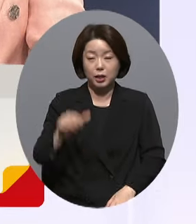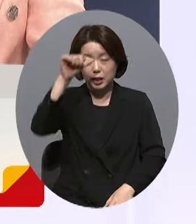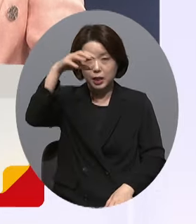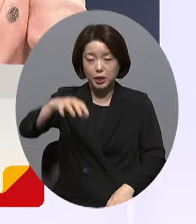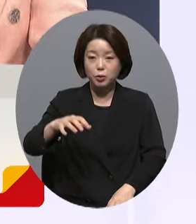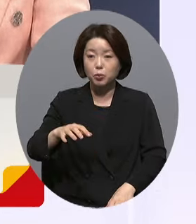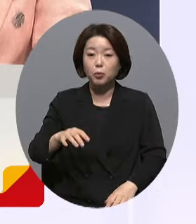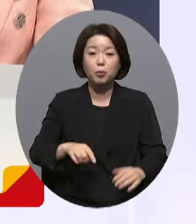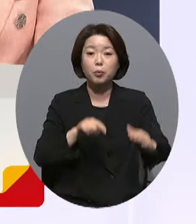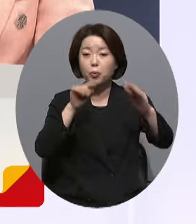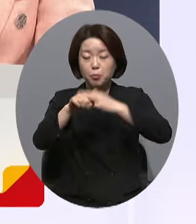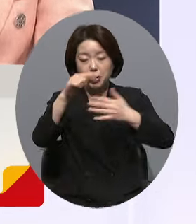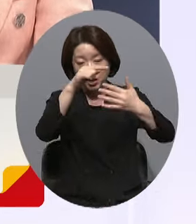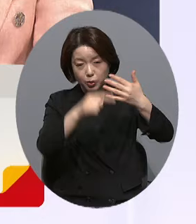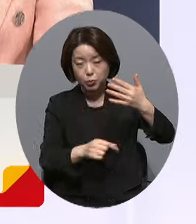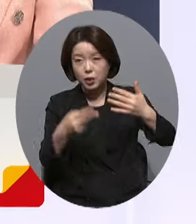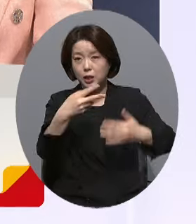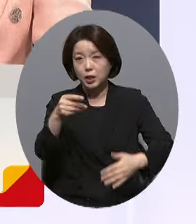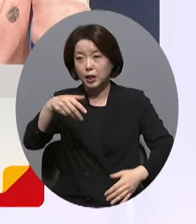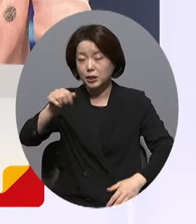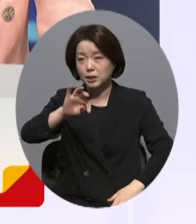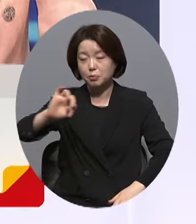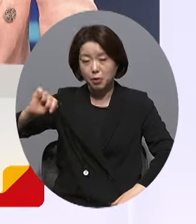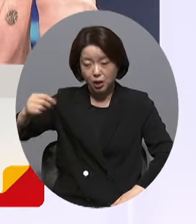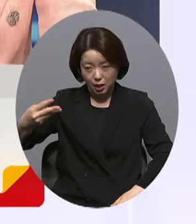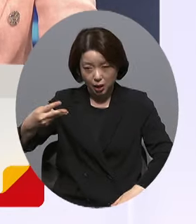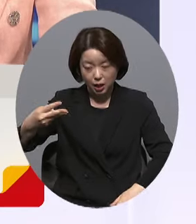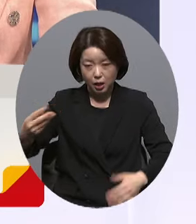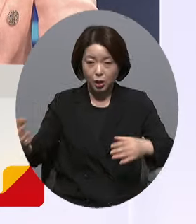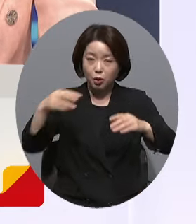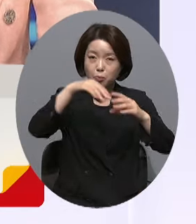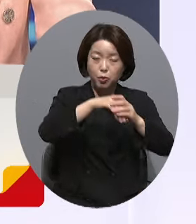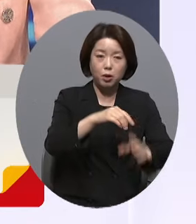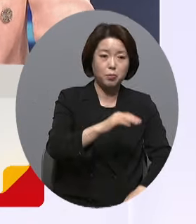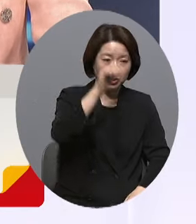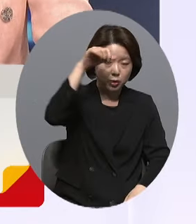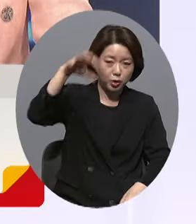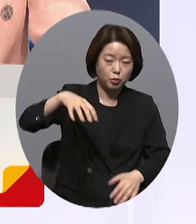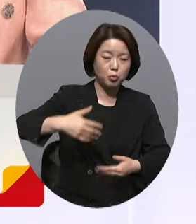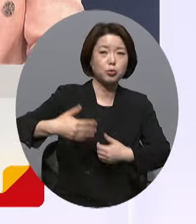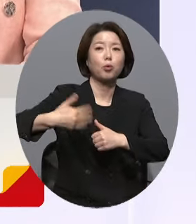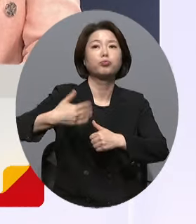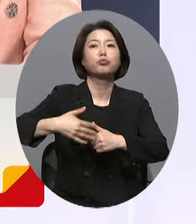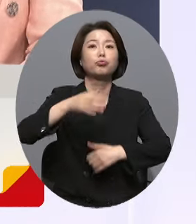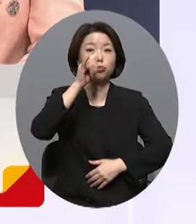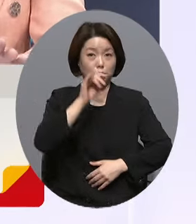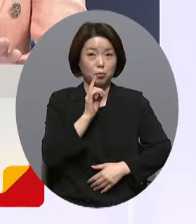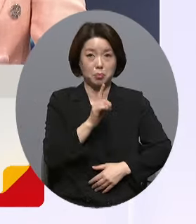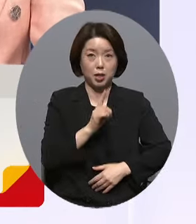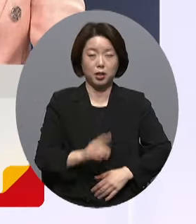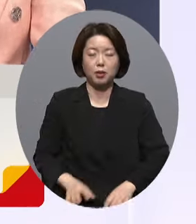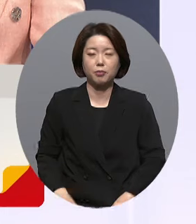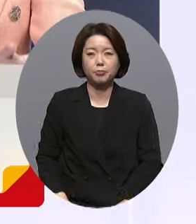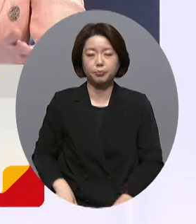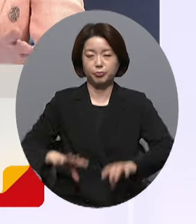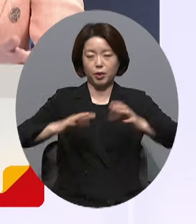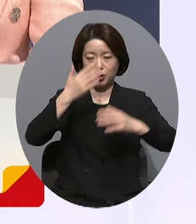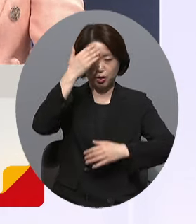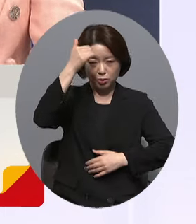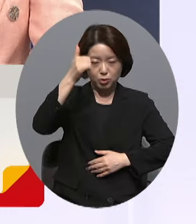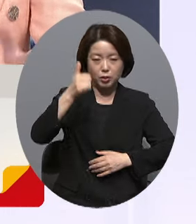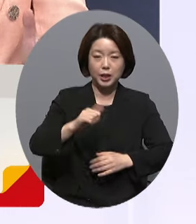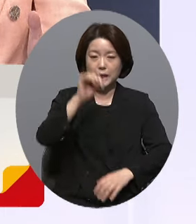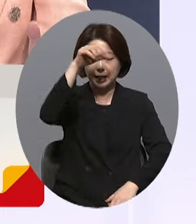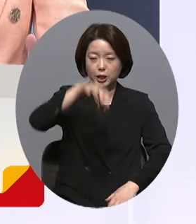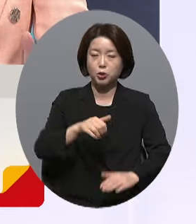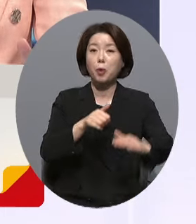중에 타지마할 일정이 있었던 것 자체가 인도 측의 요청이었다라는 취지의 이야기를 하고 있거든요. 네. 사실 국가 정상이 인도에